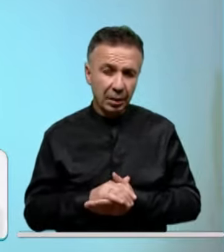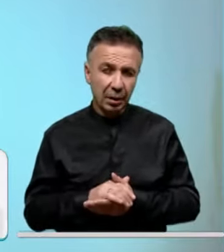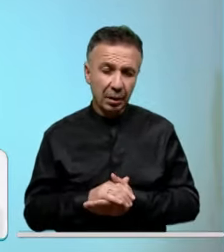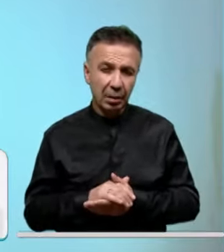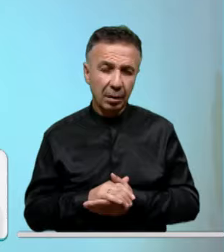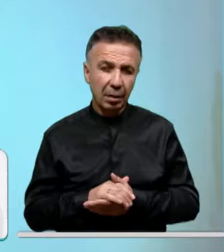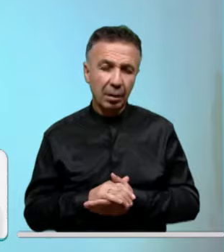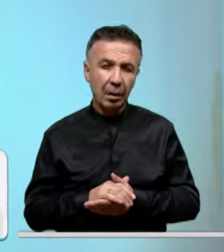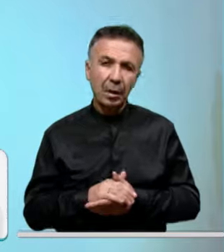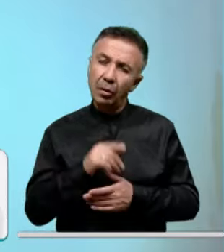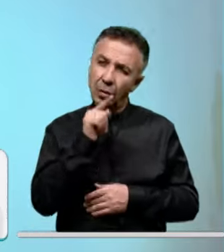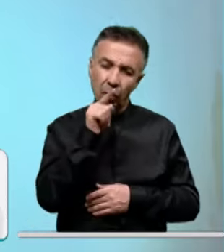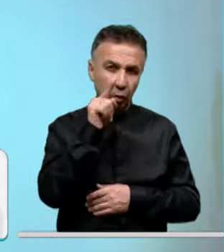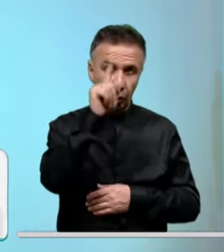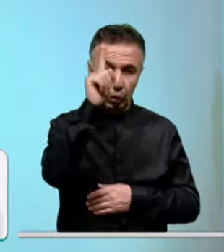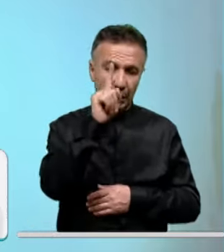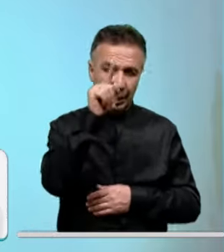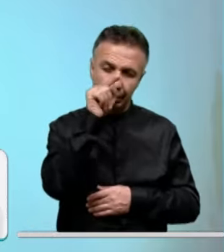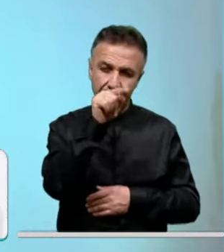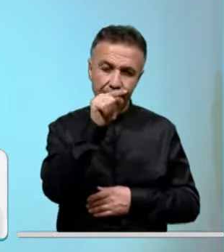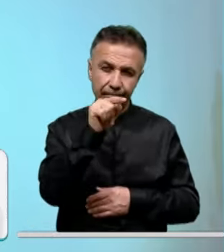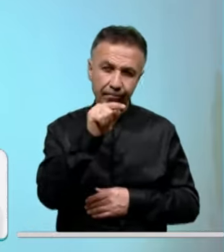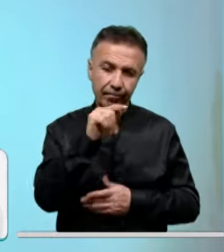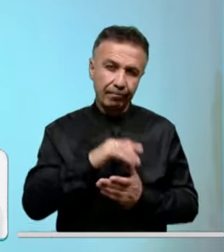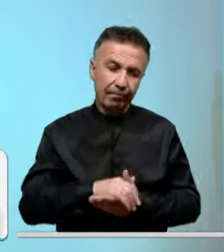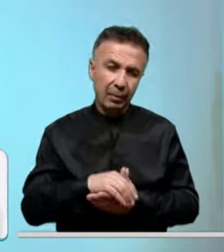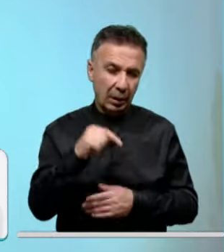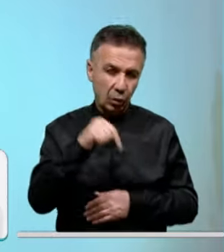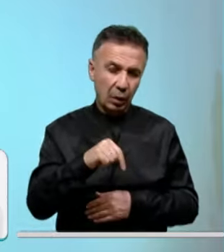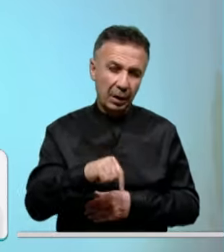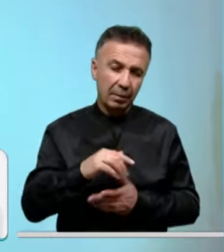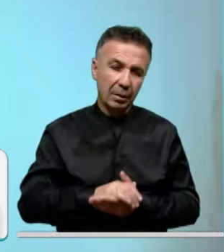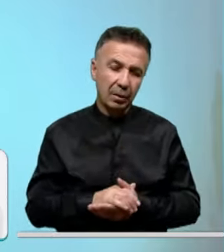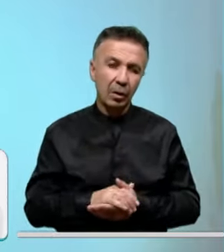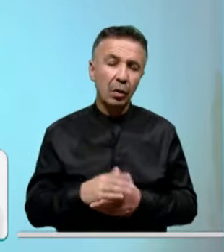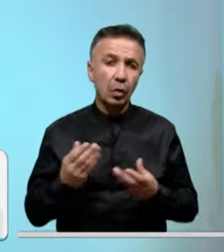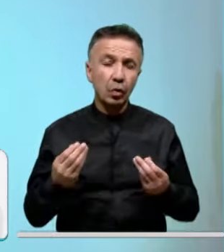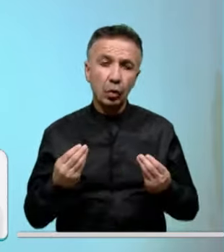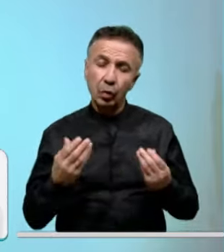istikametini belirleyebiliriz. Nasıl belirleyeceğiz? Çoğunlukla